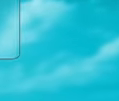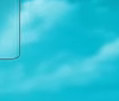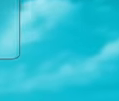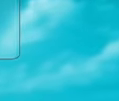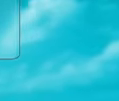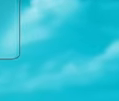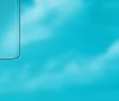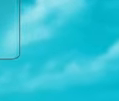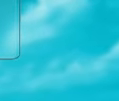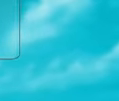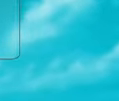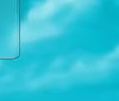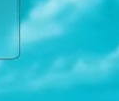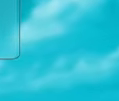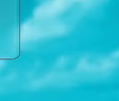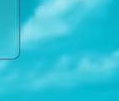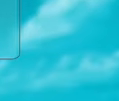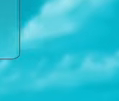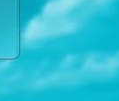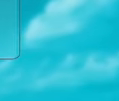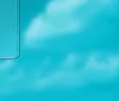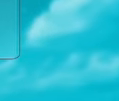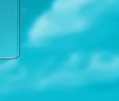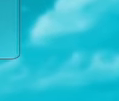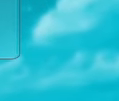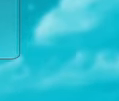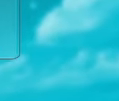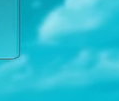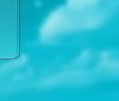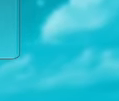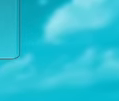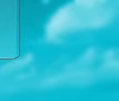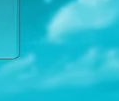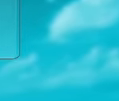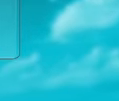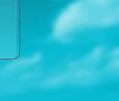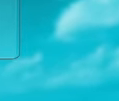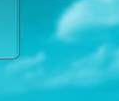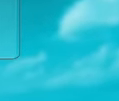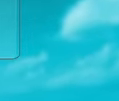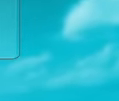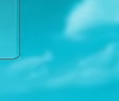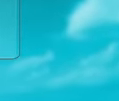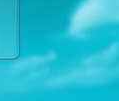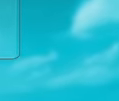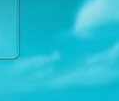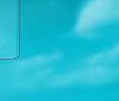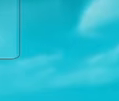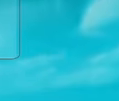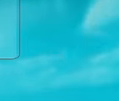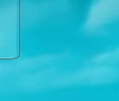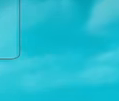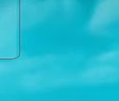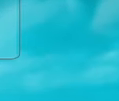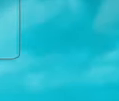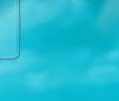В Кармакшинском районе такая же температура воздуха, днем минус 3 градуса, ночью минус 12. В Жалагашском районе днем минус